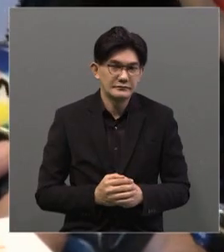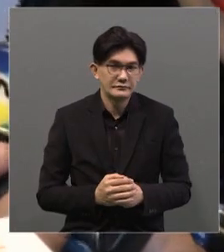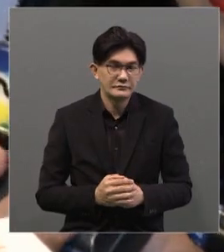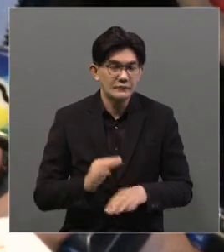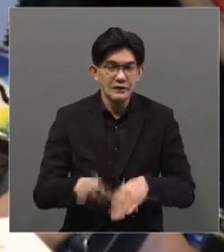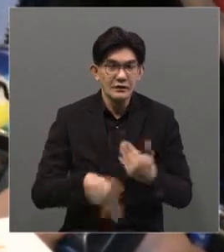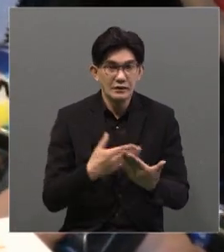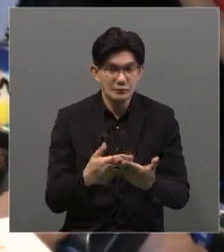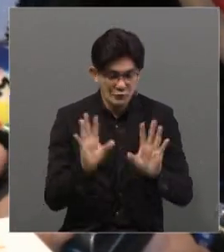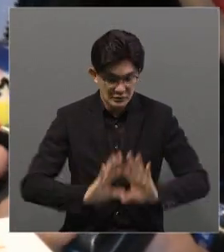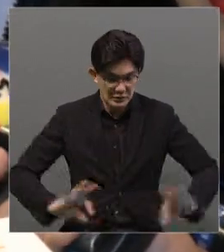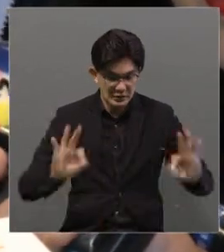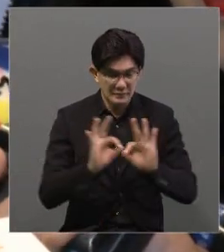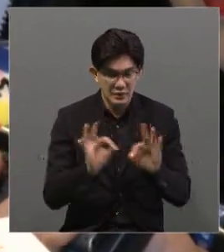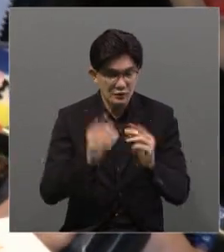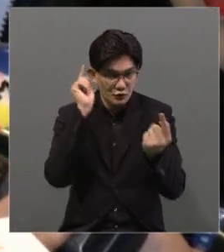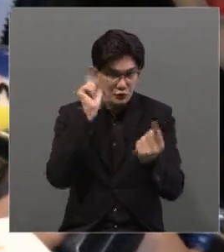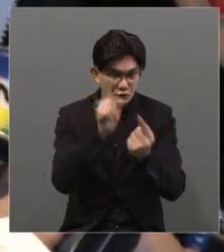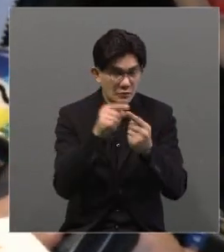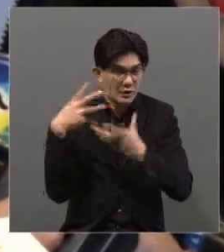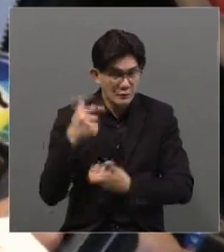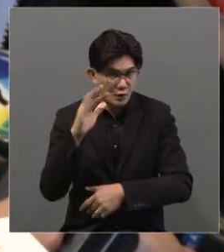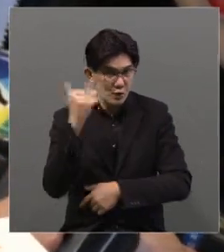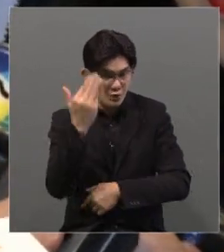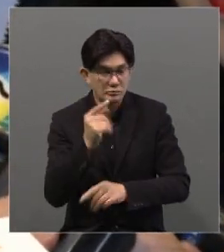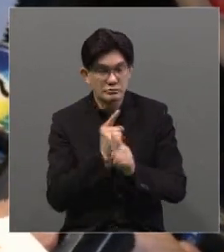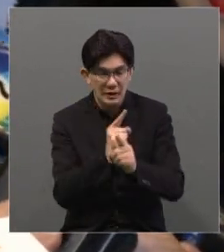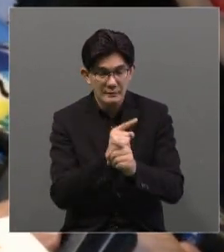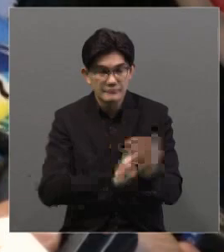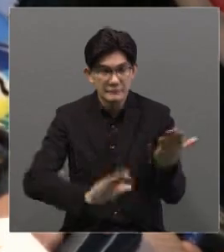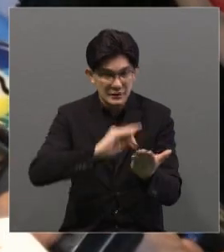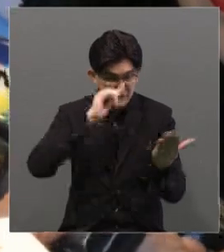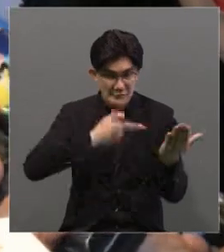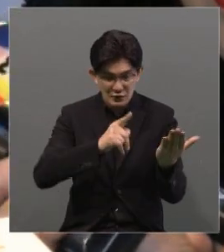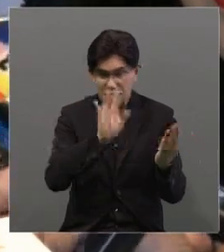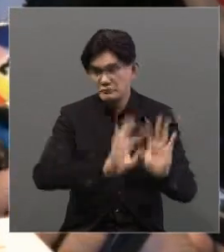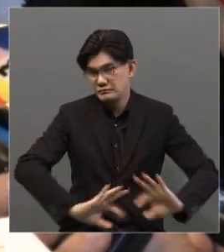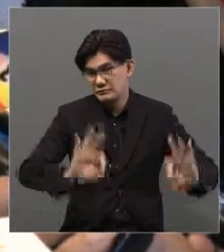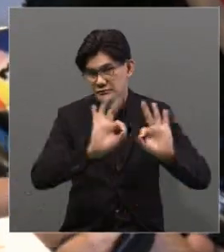ทั้งหมดจะต้องยึดอุดมการณ์ของพรรคแล้วก็ประโยชน์สูงสุดของบ้านเมืองเป็นหลัก